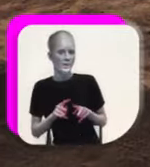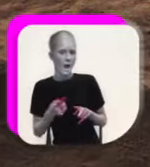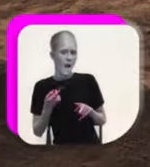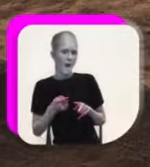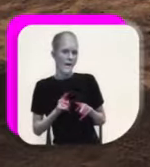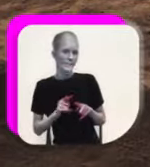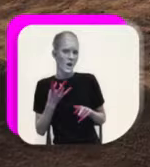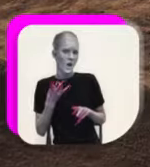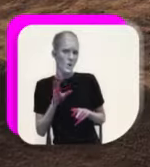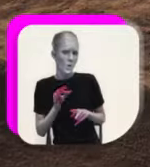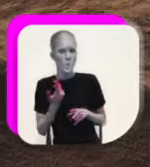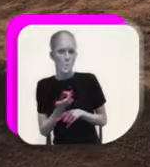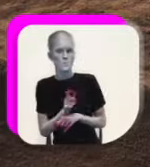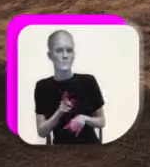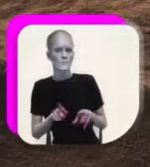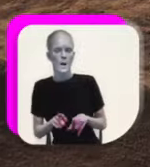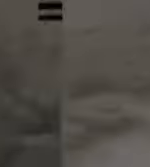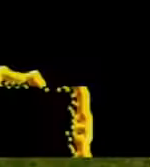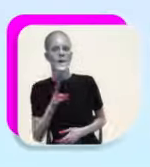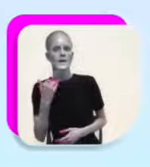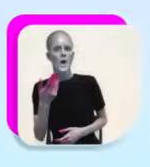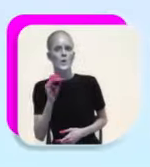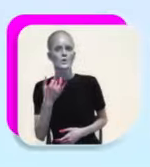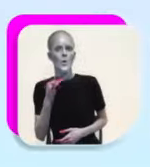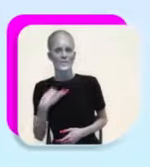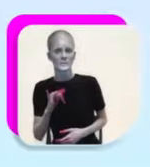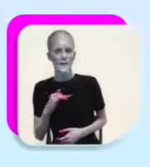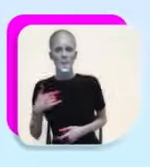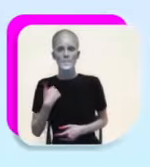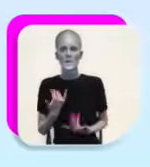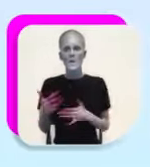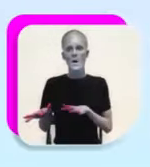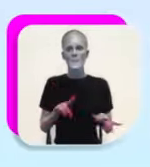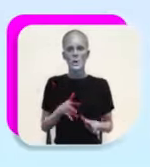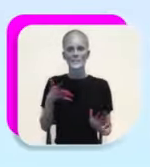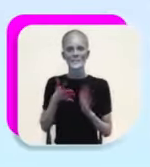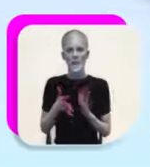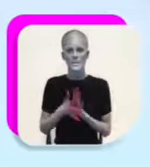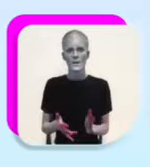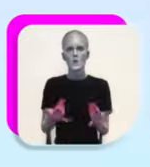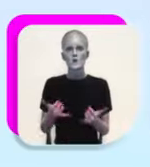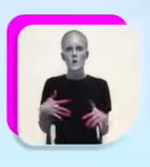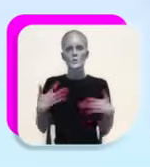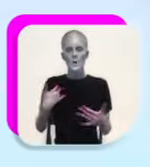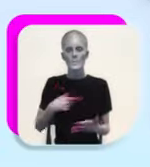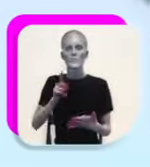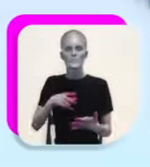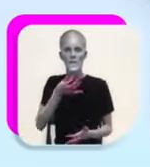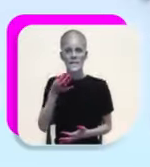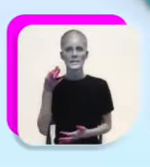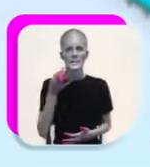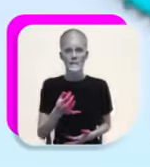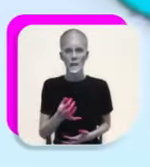вряд ли, но очень похоже. Показалось. Мы в процессе исследования. Но сейчас уже уверенно